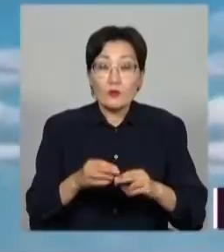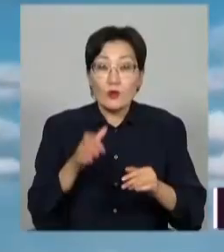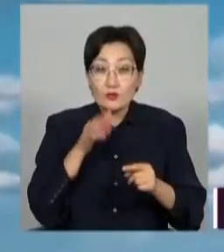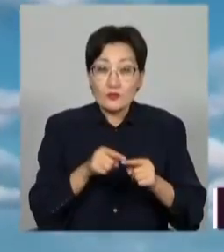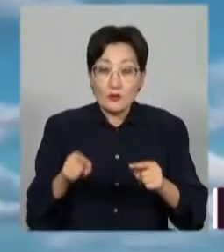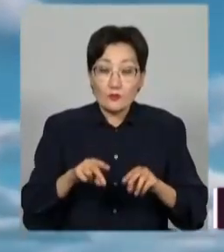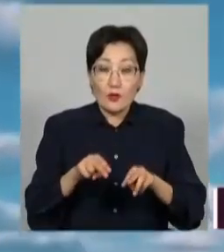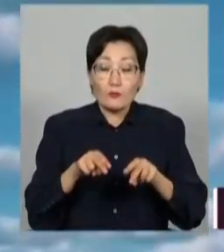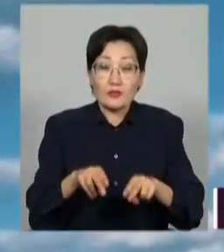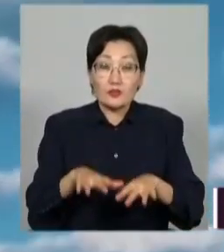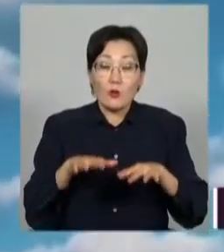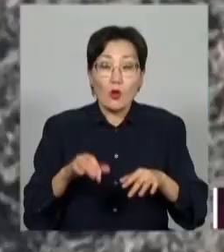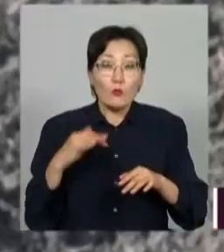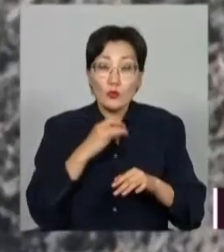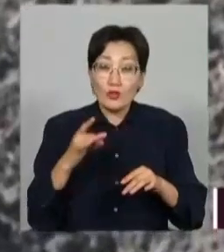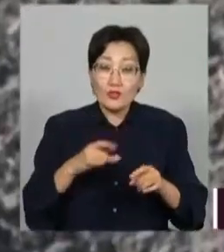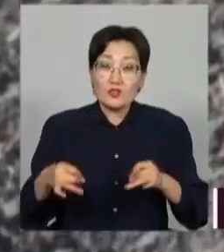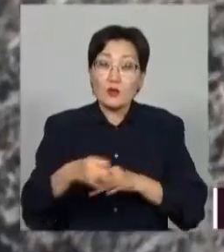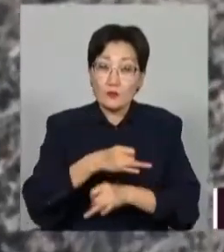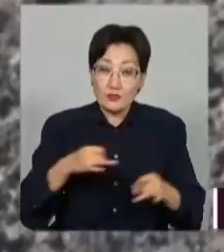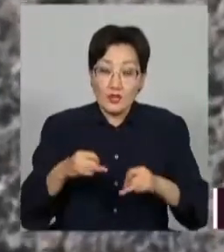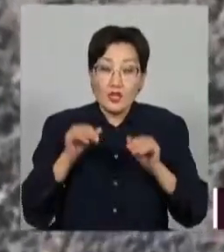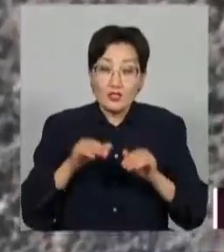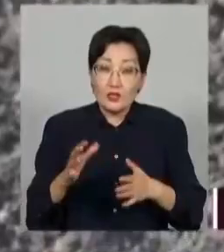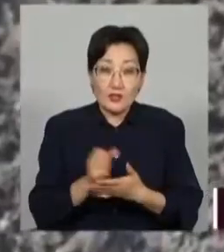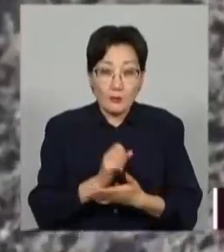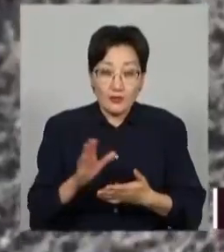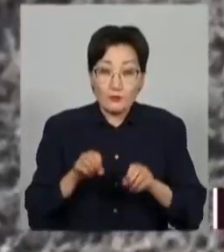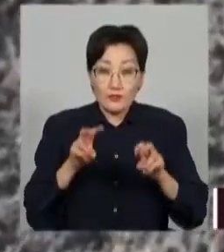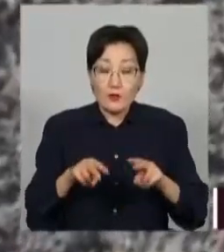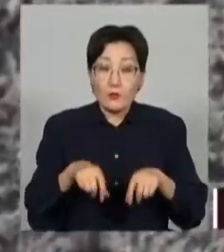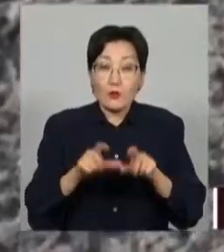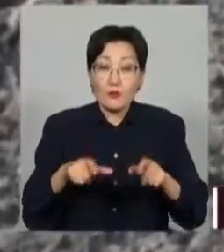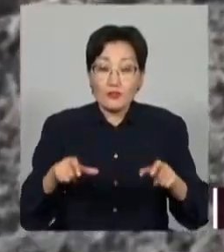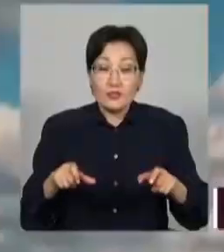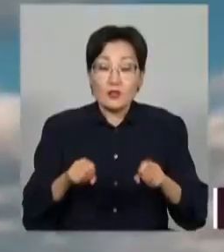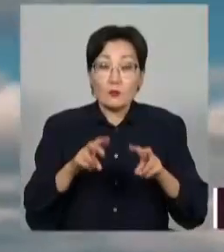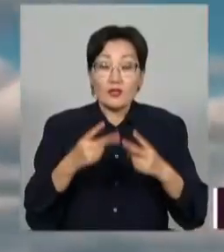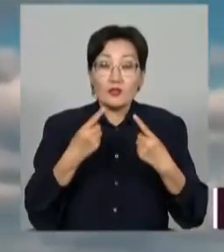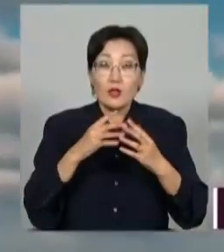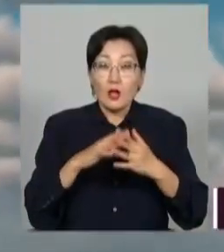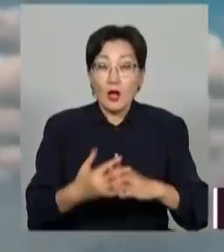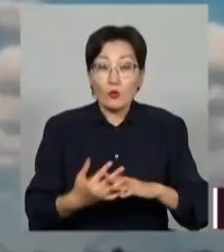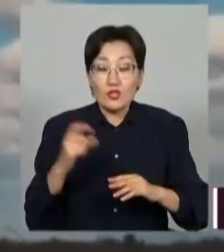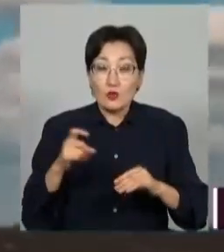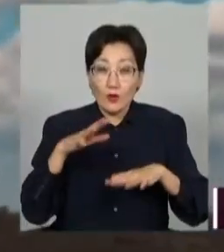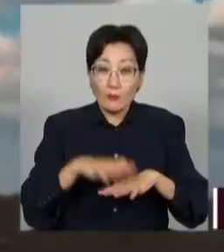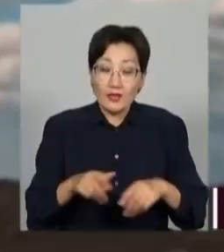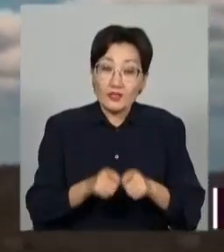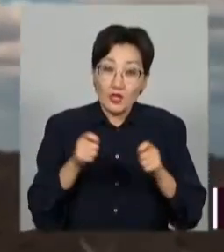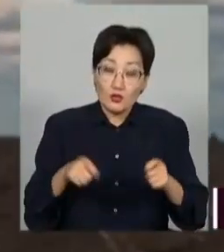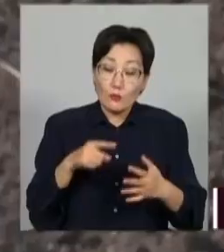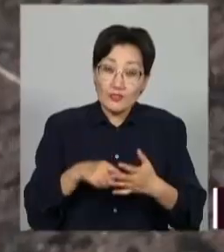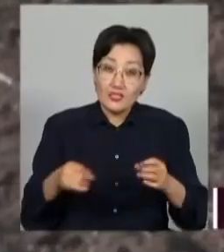дейін парламент қабырғасында бірнеше рет көтеріліп, бірақ шешімін таппай жатқан арнайы мамандандырылған ауыл шаруашылығы банкін ашу мәселесін қарауды